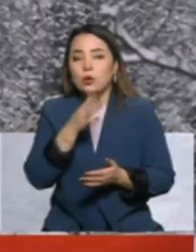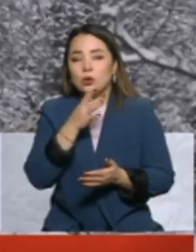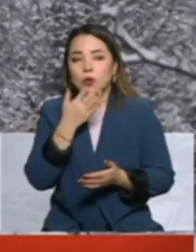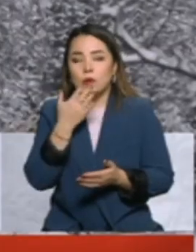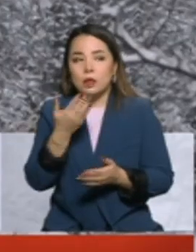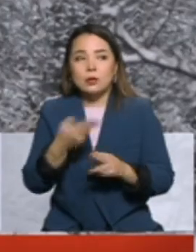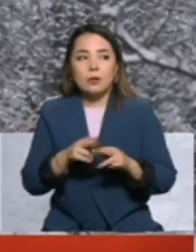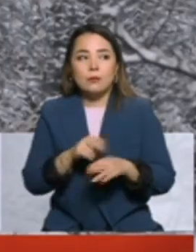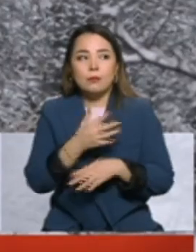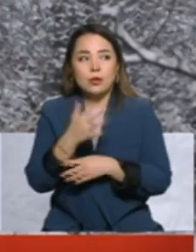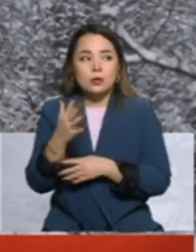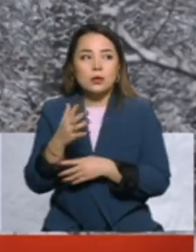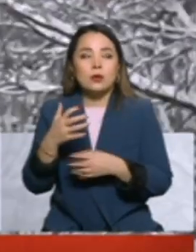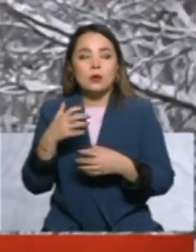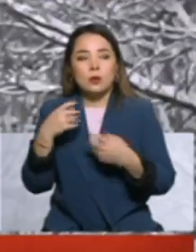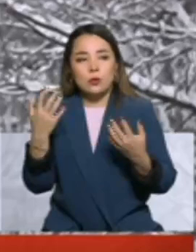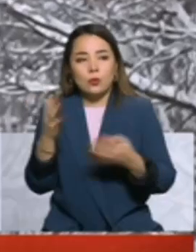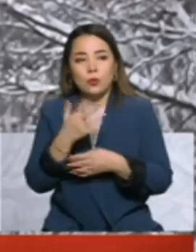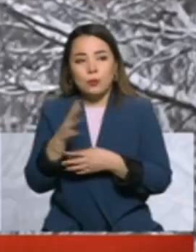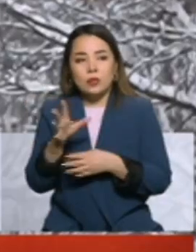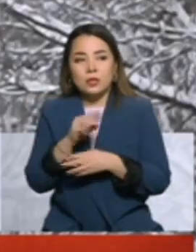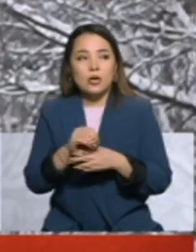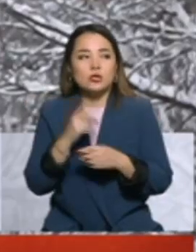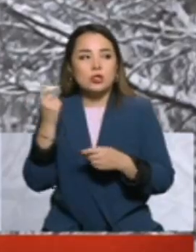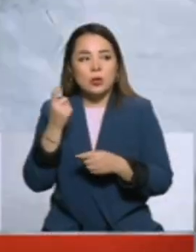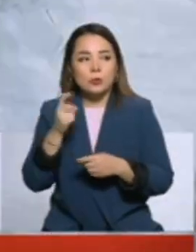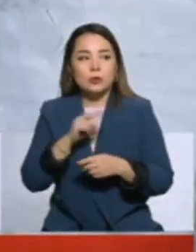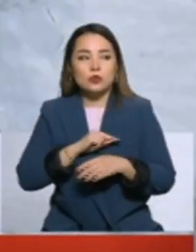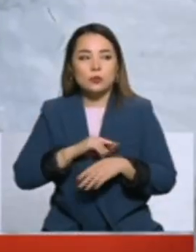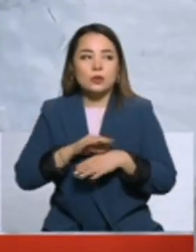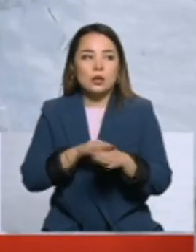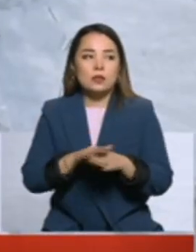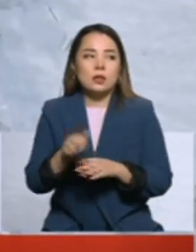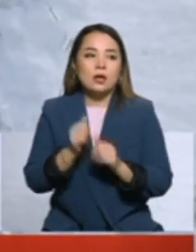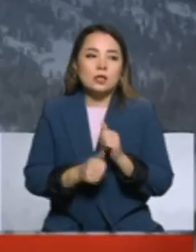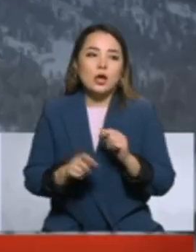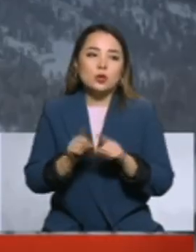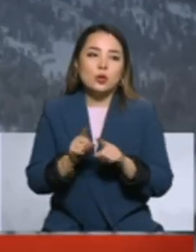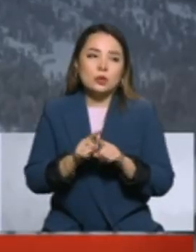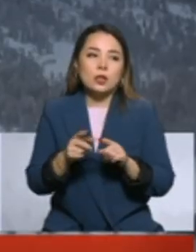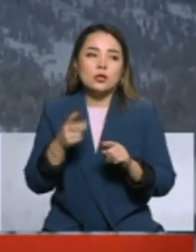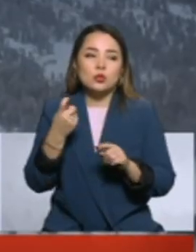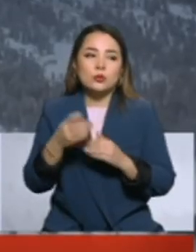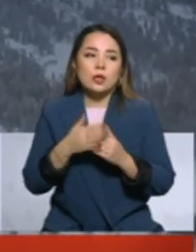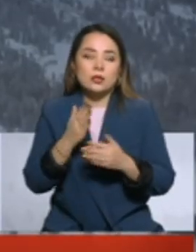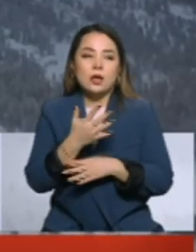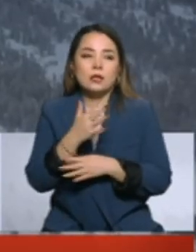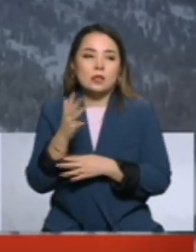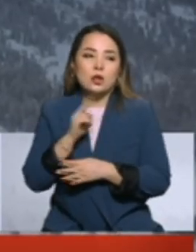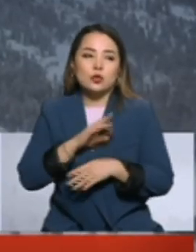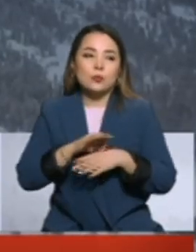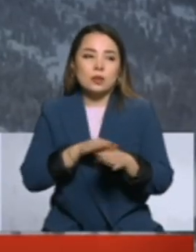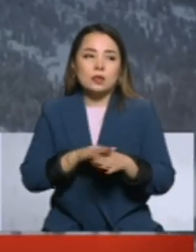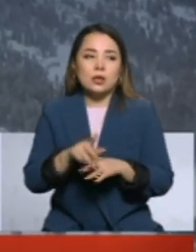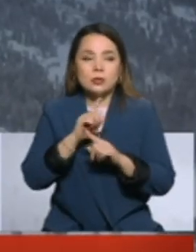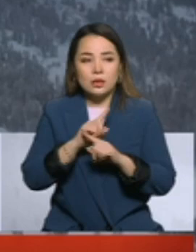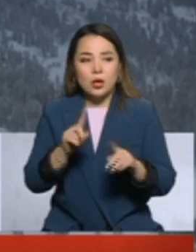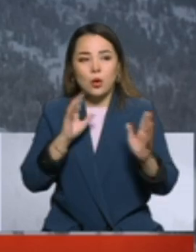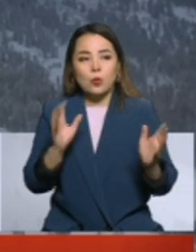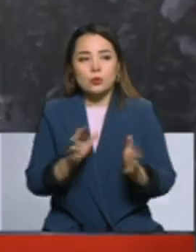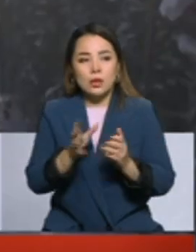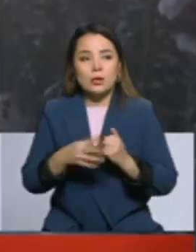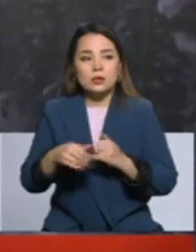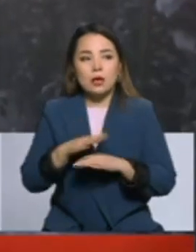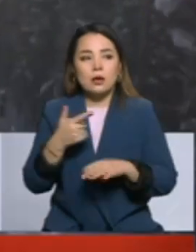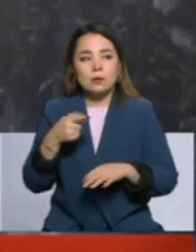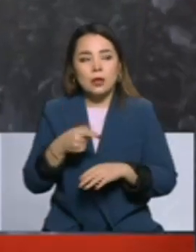13 орман шаруашылығы бар. Әрқайсысы мыңдаған гектар алқапты алып жатса да, әр мекемеде 100-ден астам орманшы еңбек етеді. Ерекше қорғаудағы сол